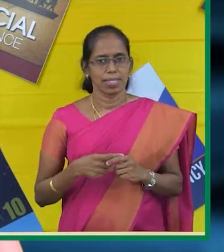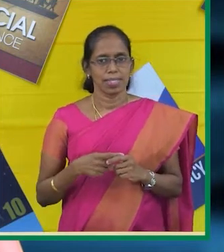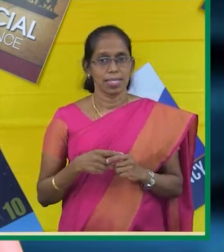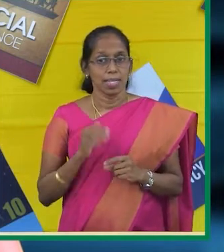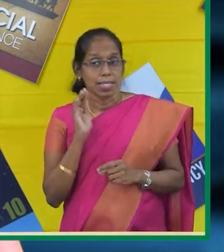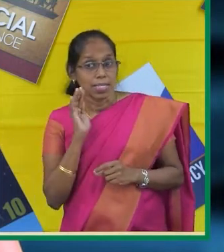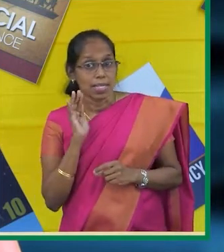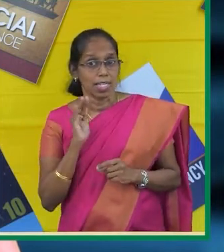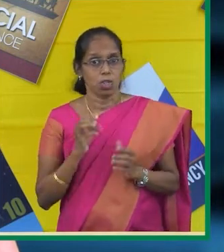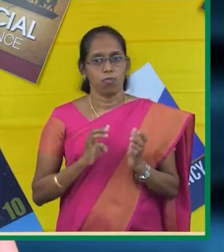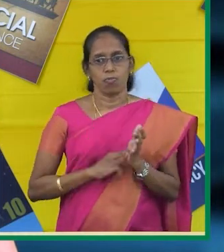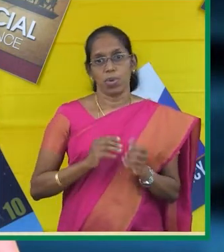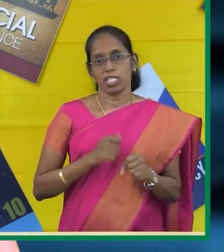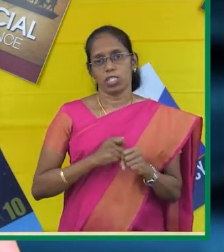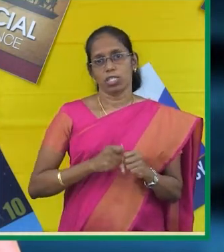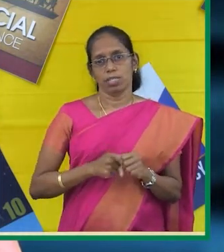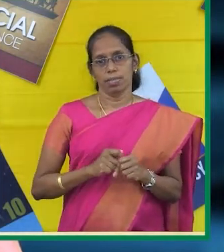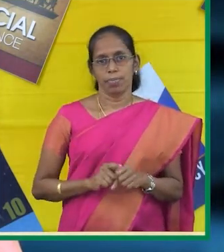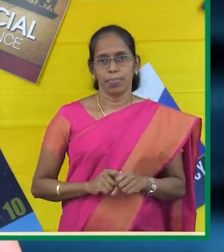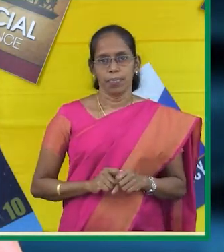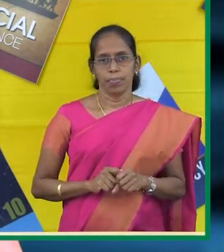அடுத்ததாக த சீக்ரெட் ஆஃப் த மெஷின்ஸ்,